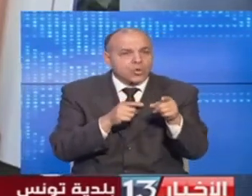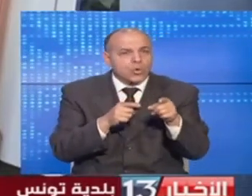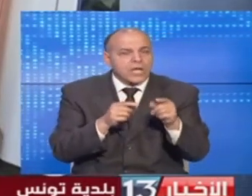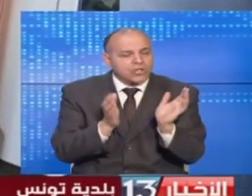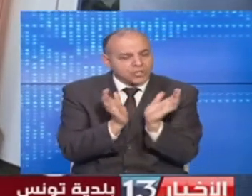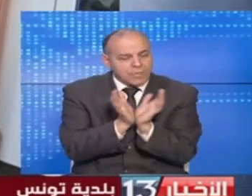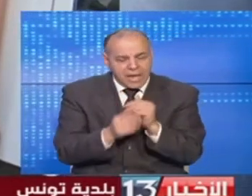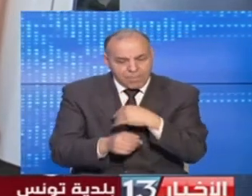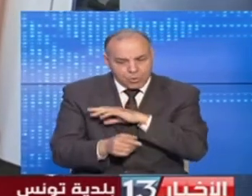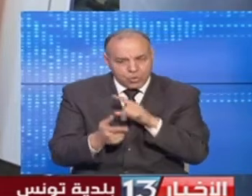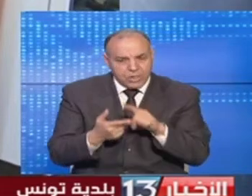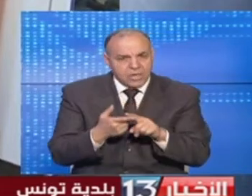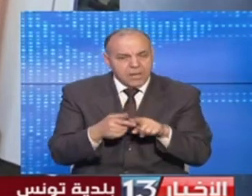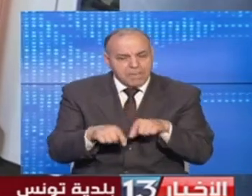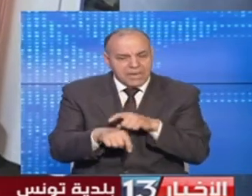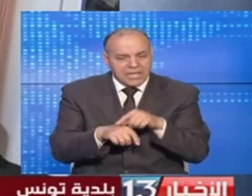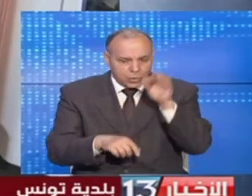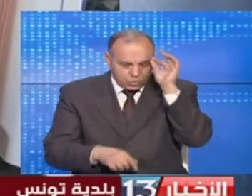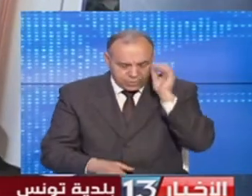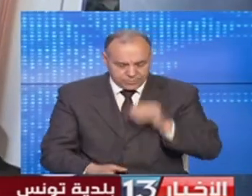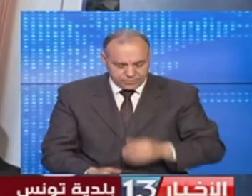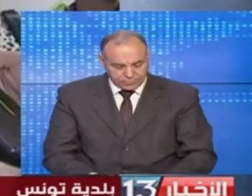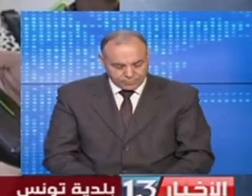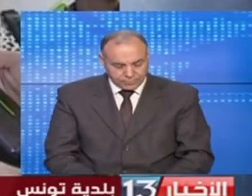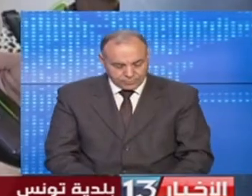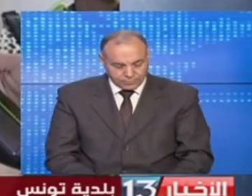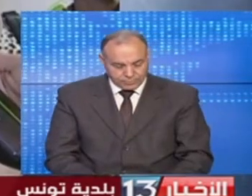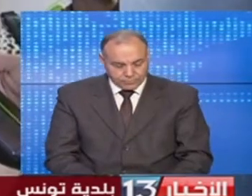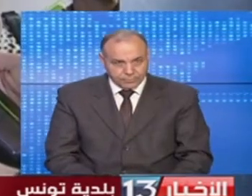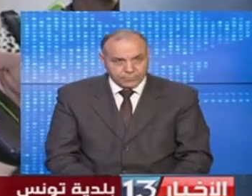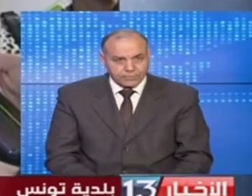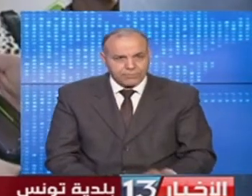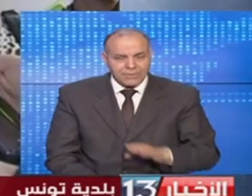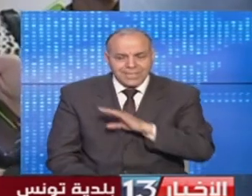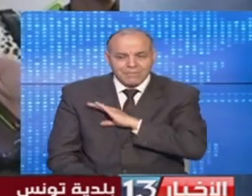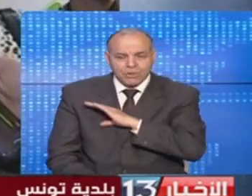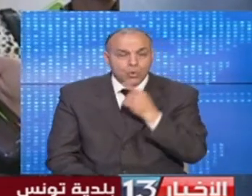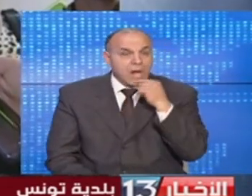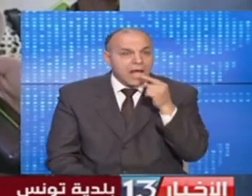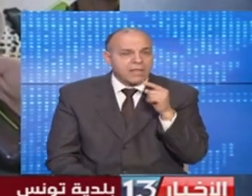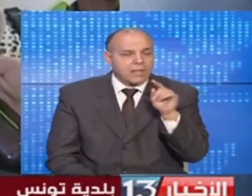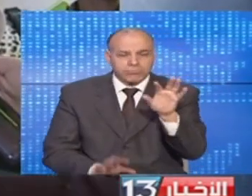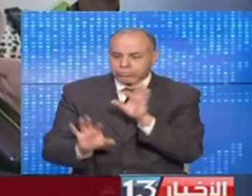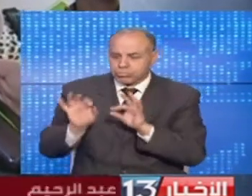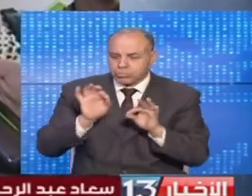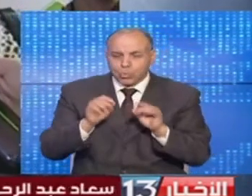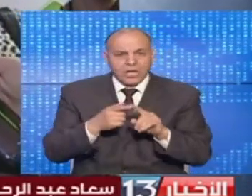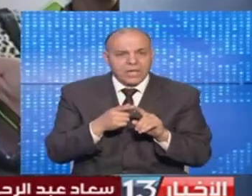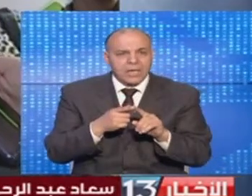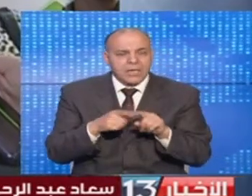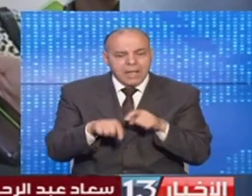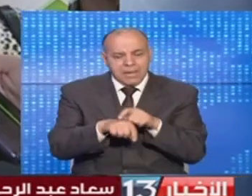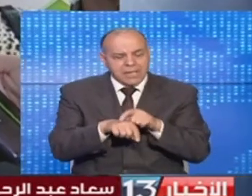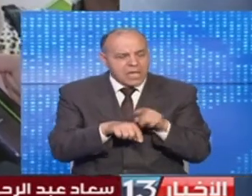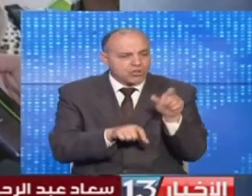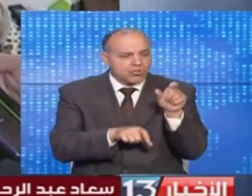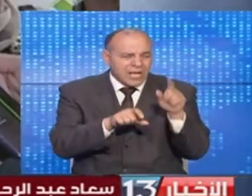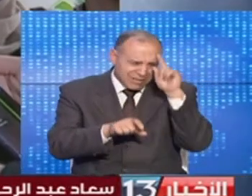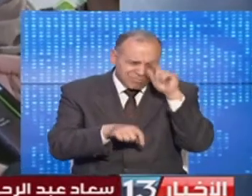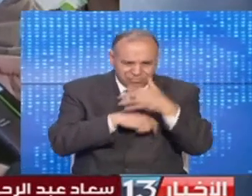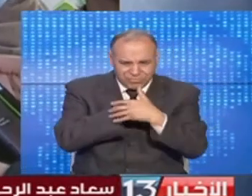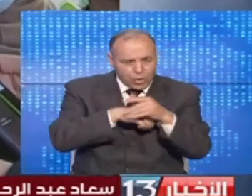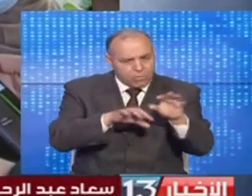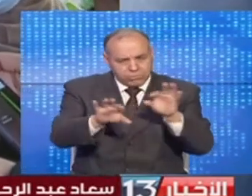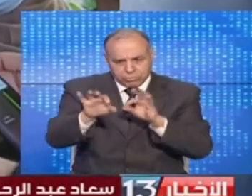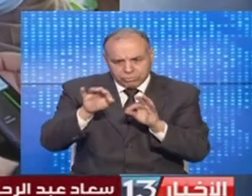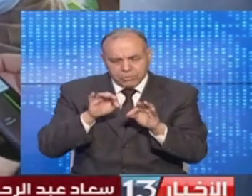الاجتماعيه ببلديه تونس المعنيين بالامر تم اختيارهم من قبل الدوائر البلديه المعنيه اللي هي